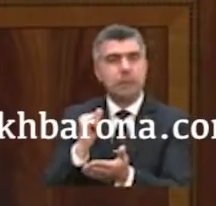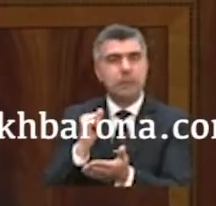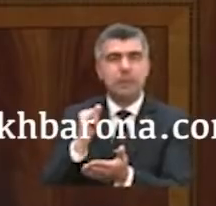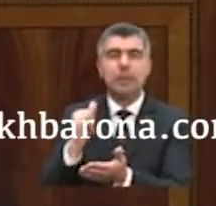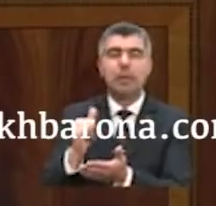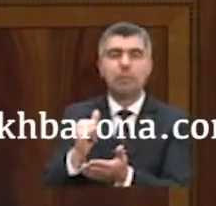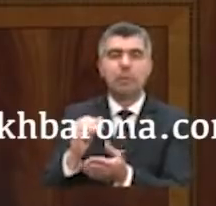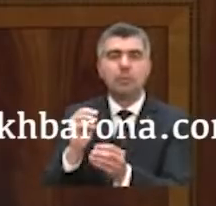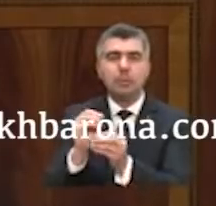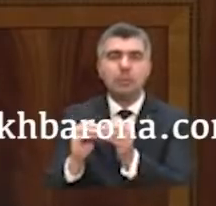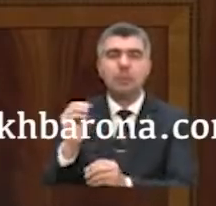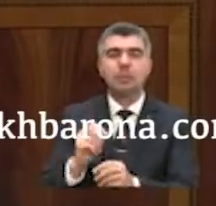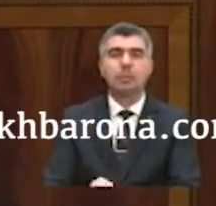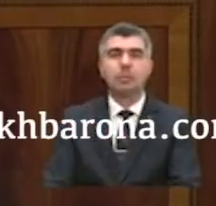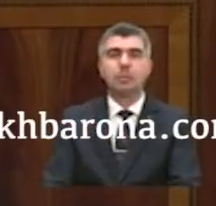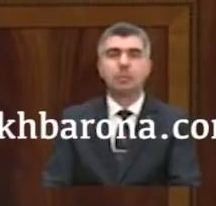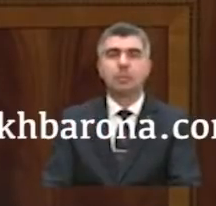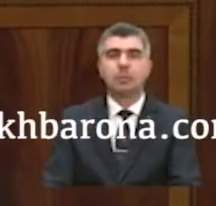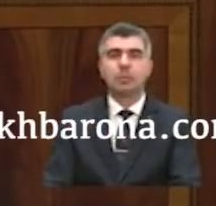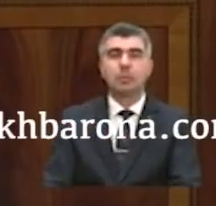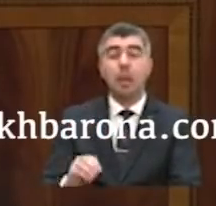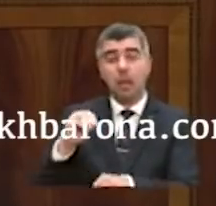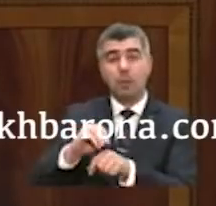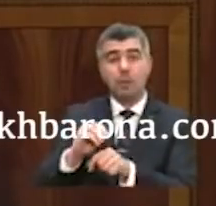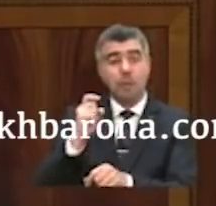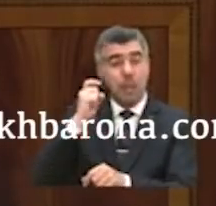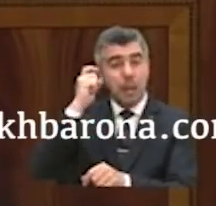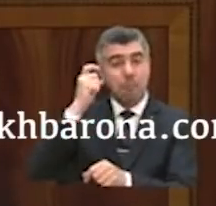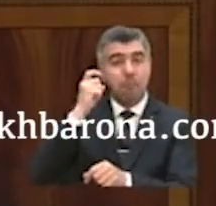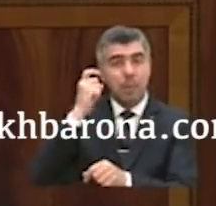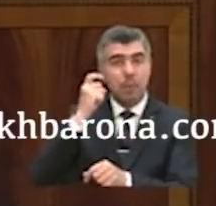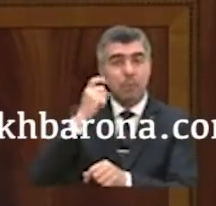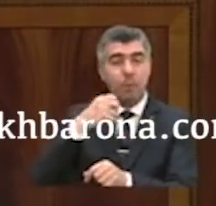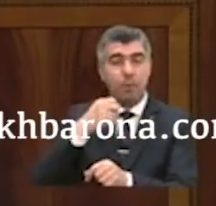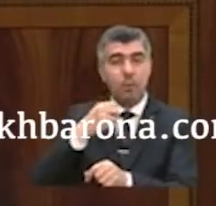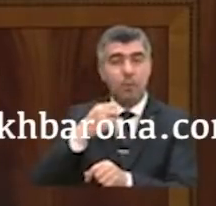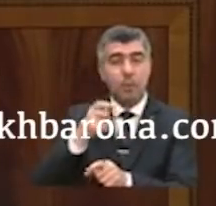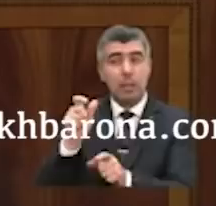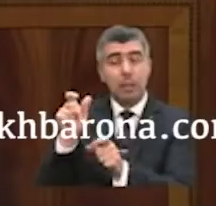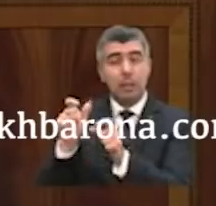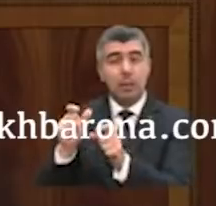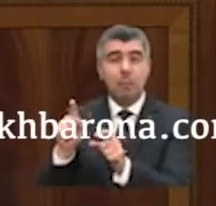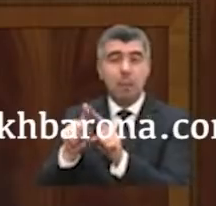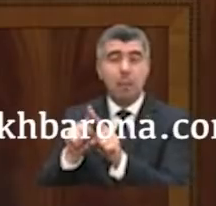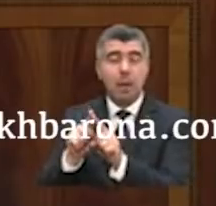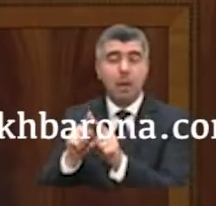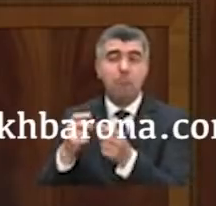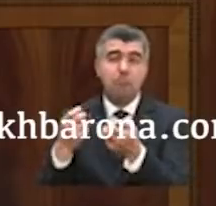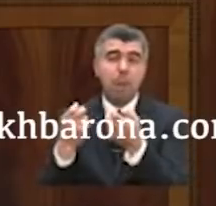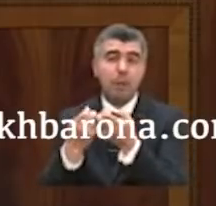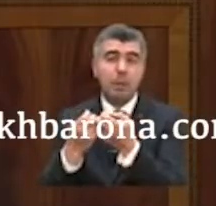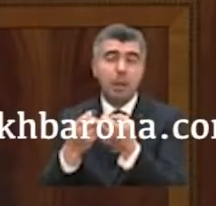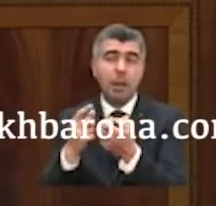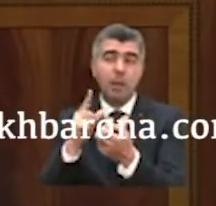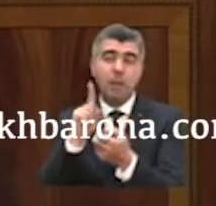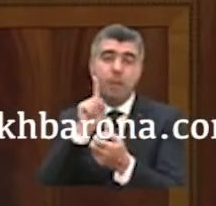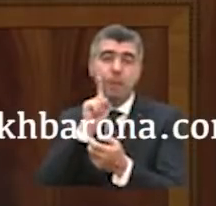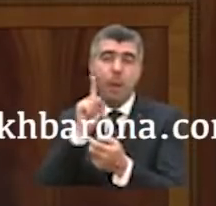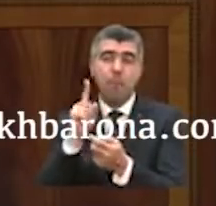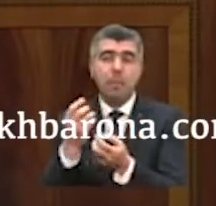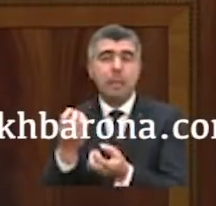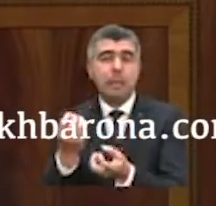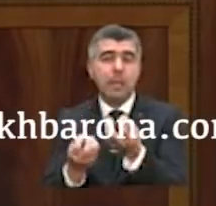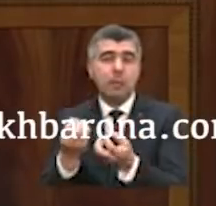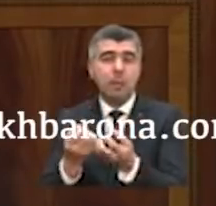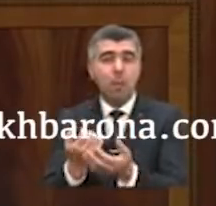ب 300. وكنفكر لانه علاش؟ لانه كنفكروا في هذيك السيده اللي كطيب لوليداتها وخصها تلقى